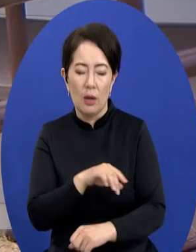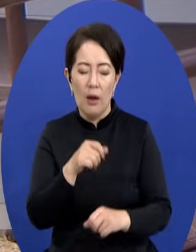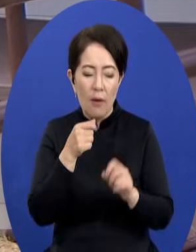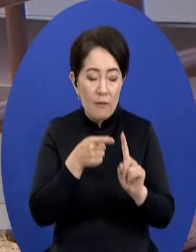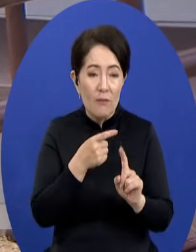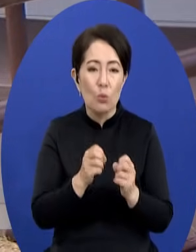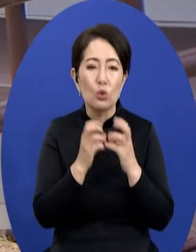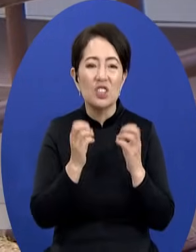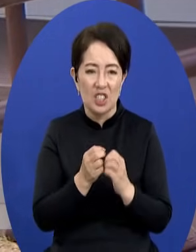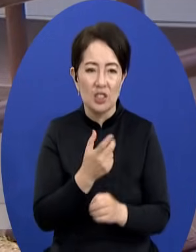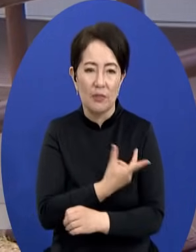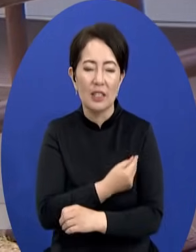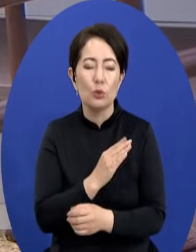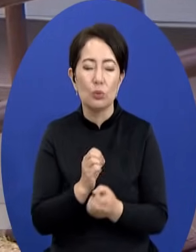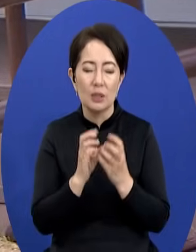мөн бүтээгдээд байгаамаа.